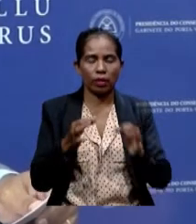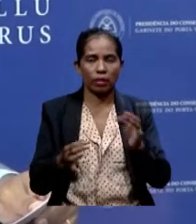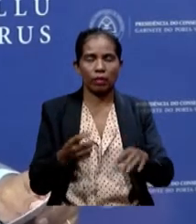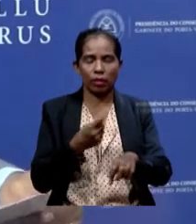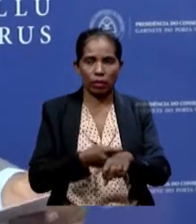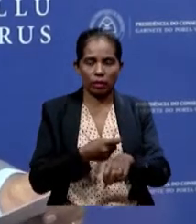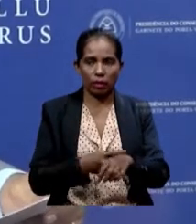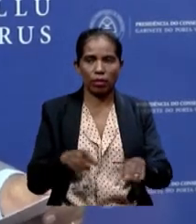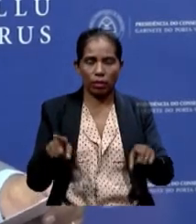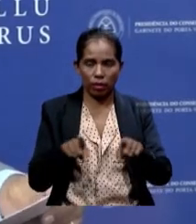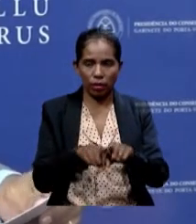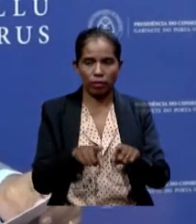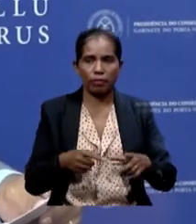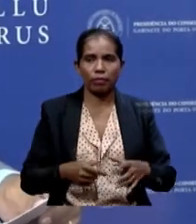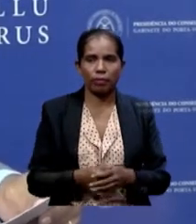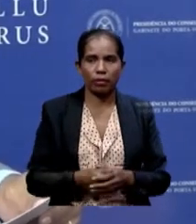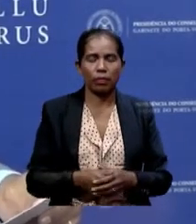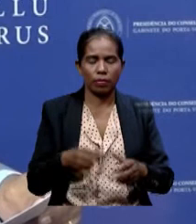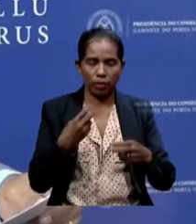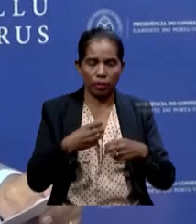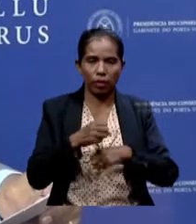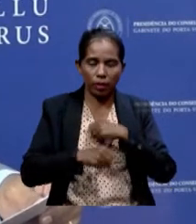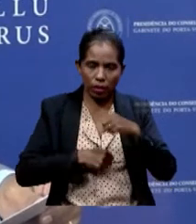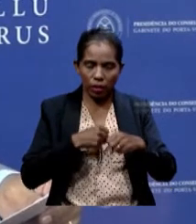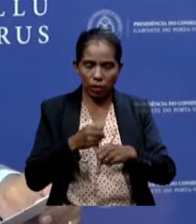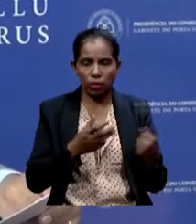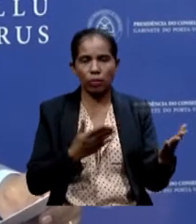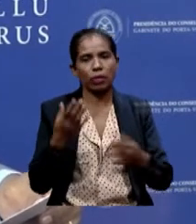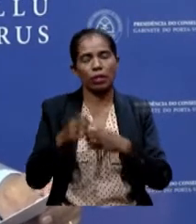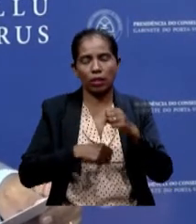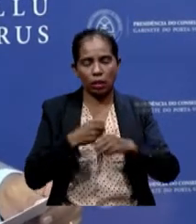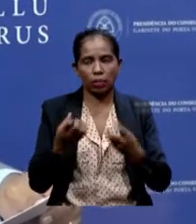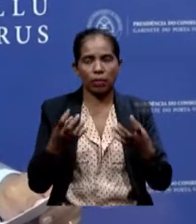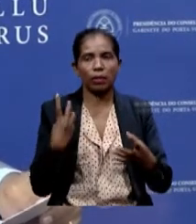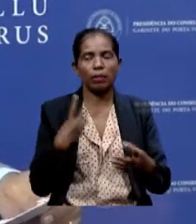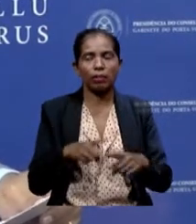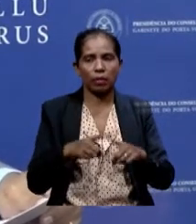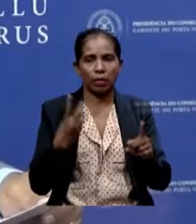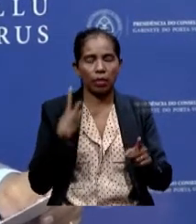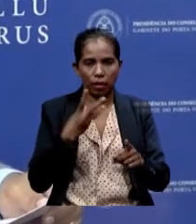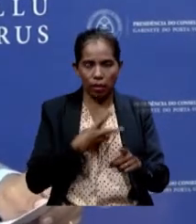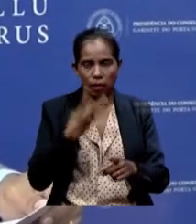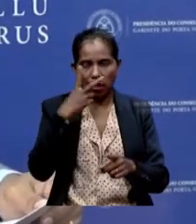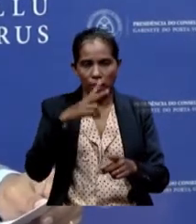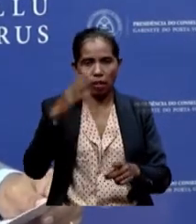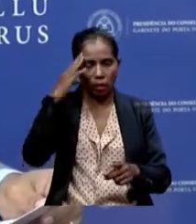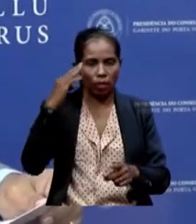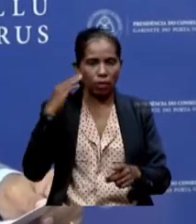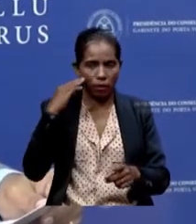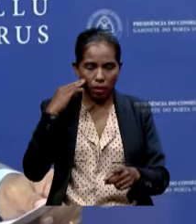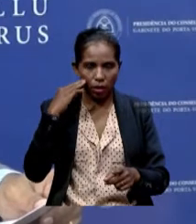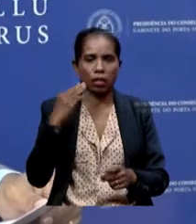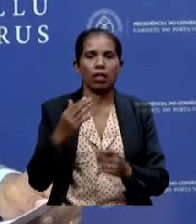nessa susar lor sofrimento barak mas ita acompanha tudo ir kata Korea do Sul atua ela